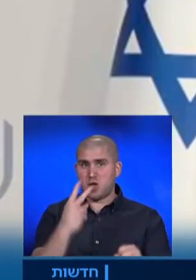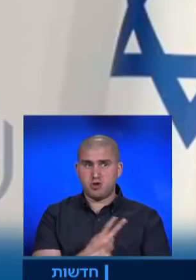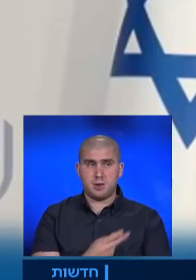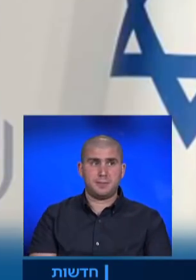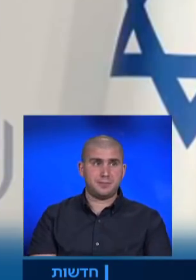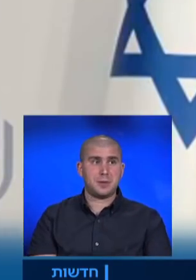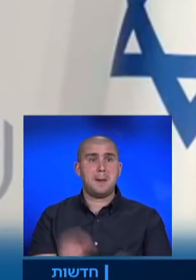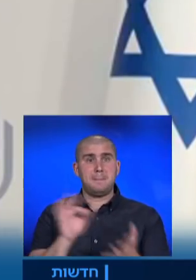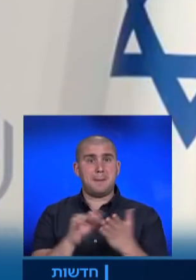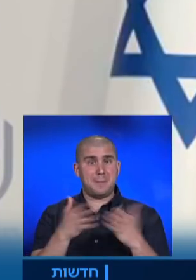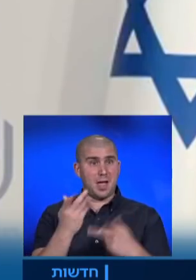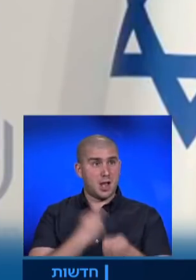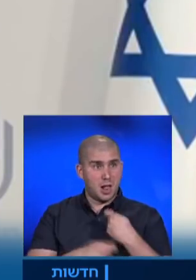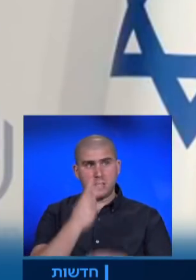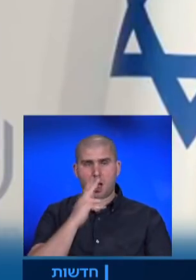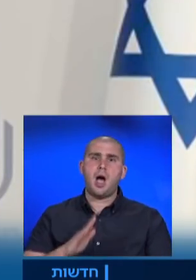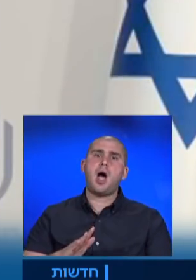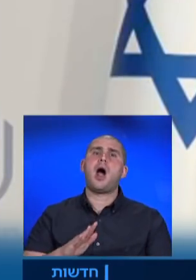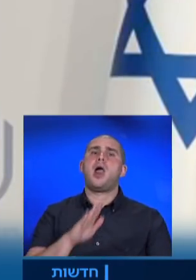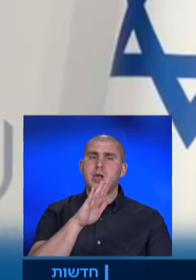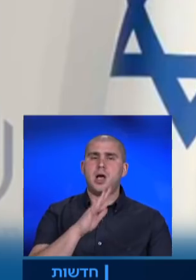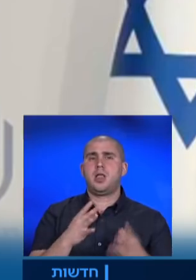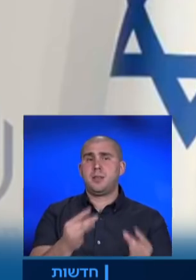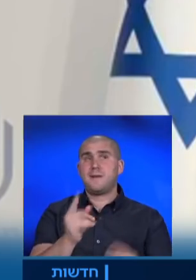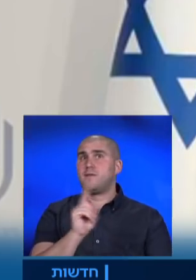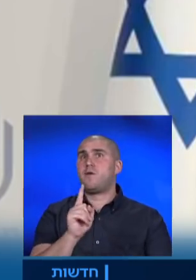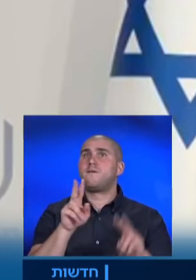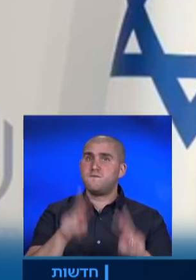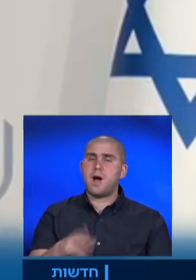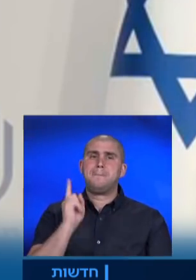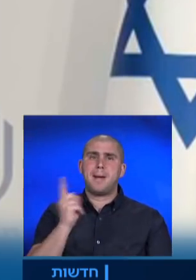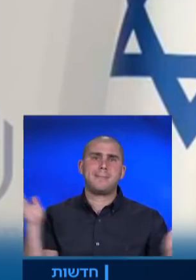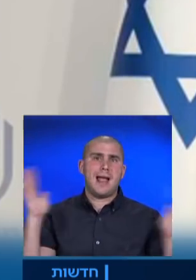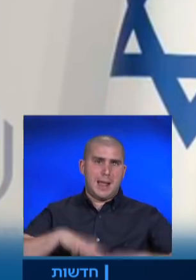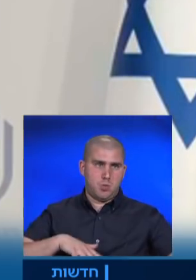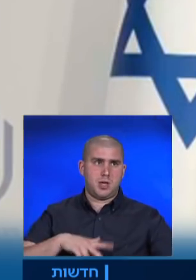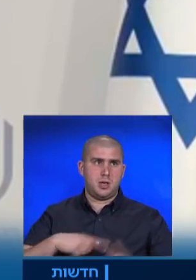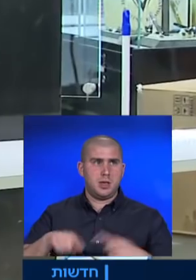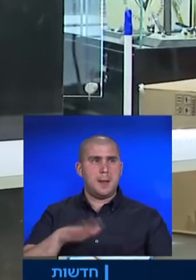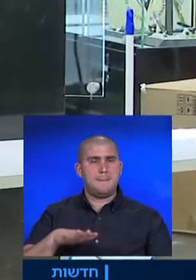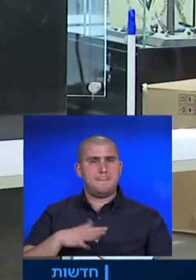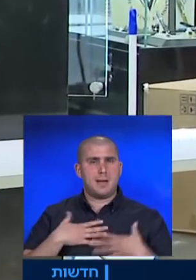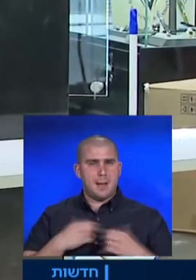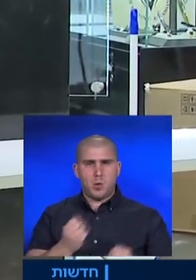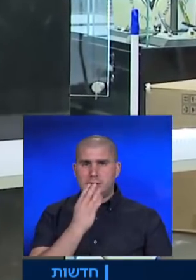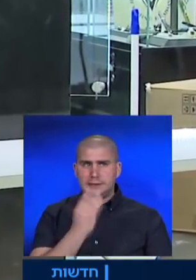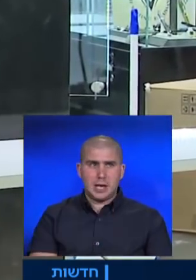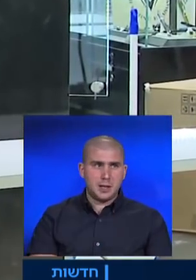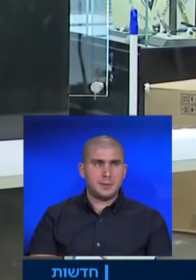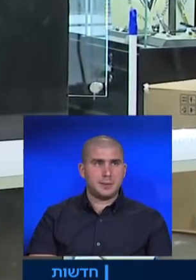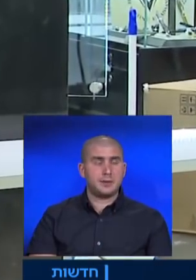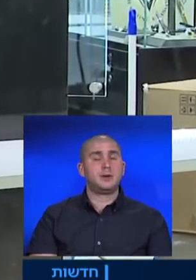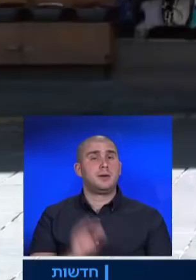הכלכלה נראה עלייה מסוימת, אבל לא כזו שמאיימת למוטט את מערכת הבריאות של ישראל. ובעוד בקניונים